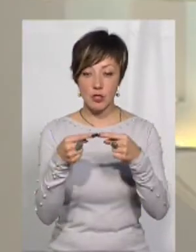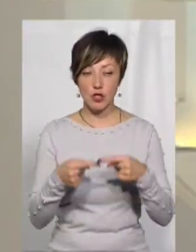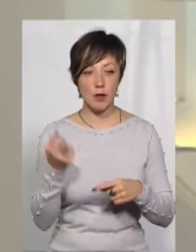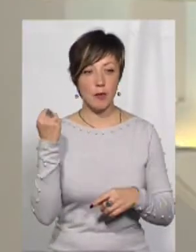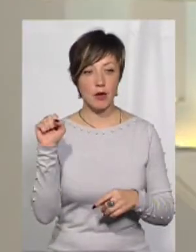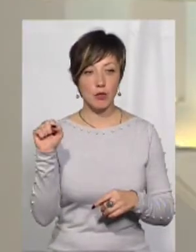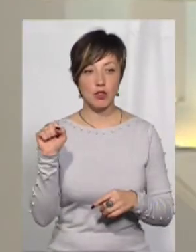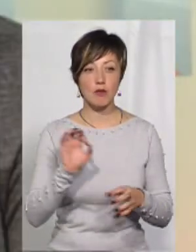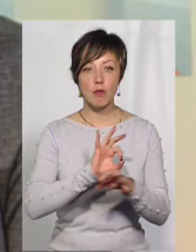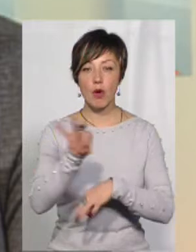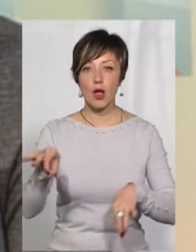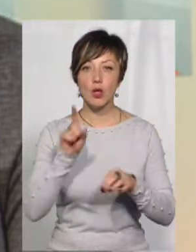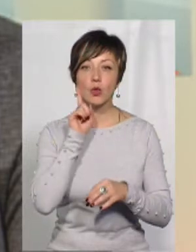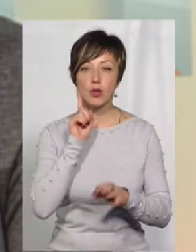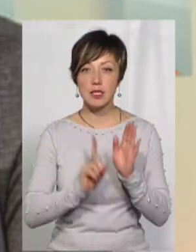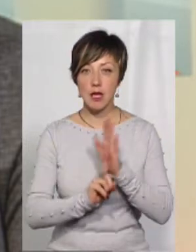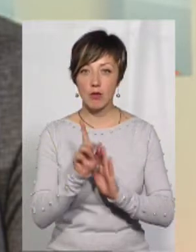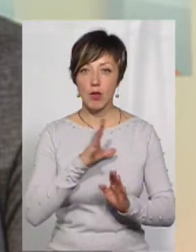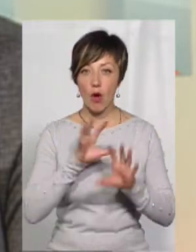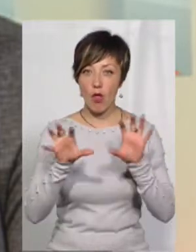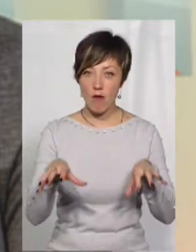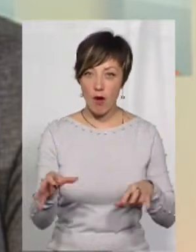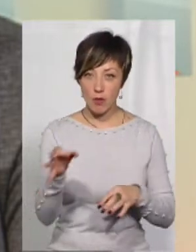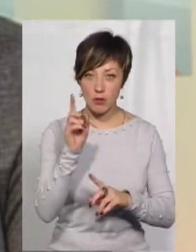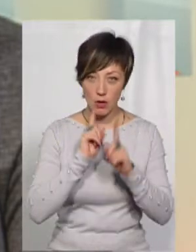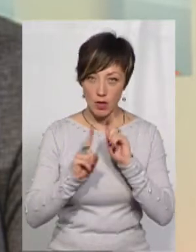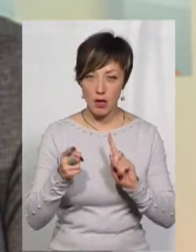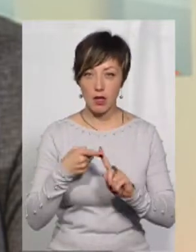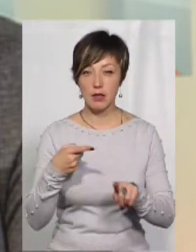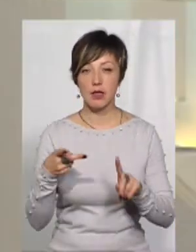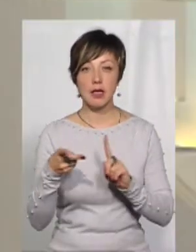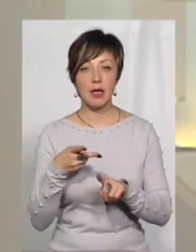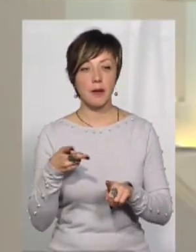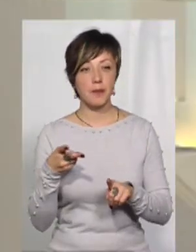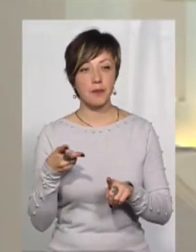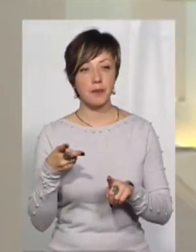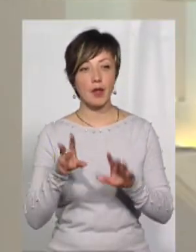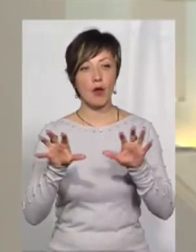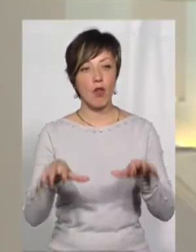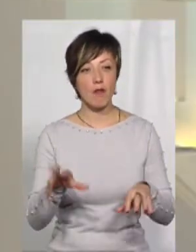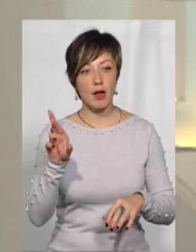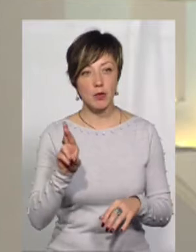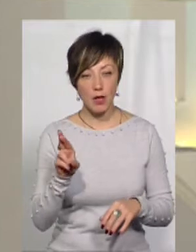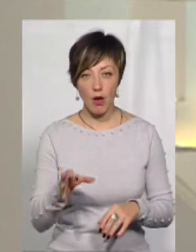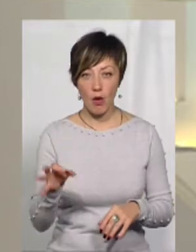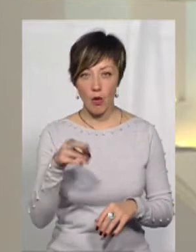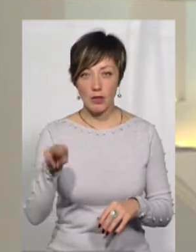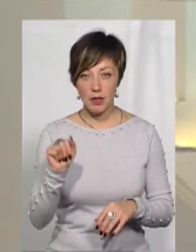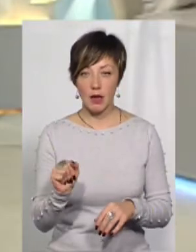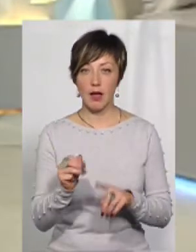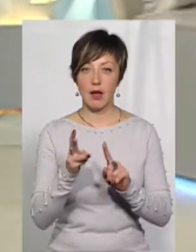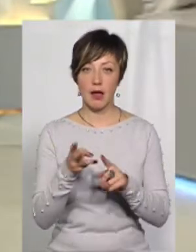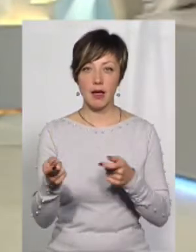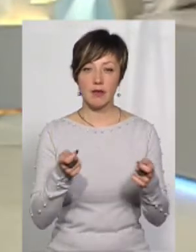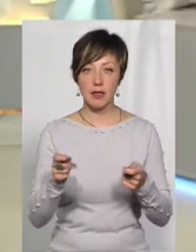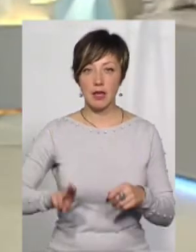переможців проекту Junior Start, були і голова обласної ради Хмельницької, і голова Ярмолинецької ОДА, і